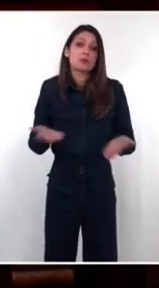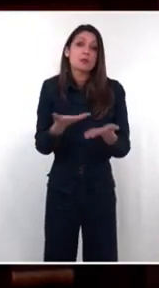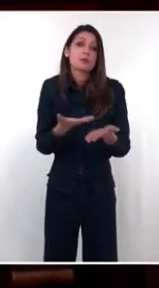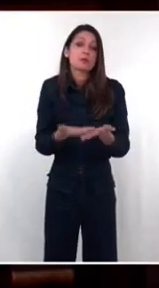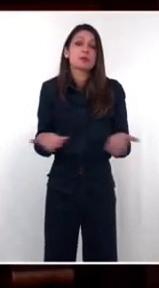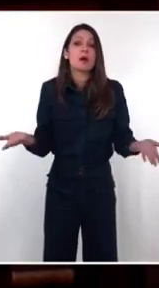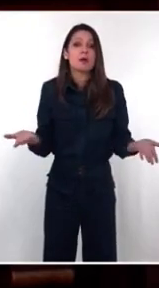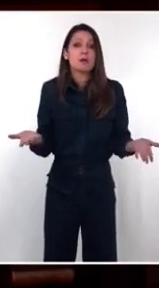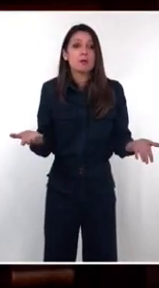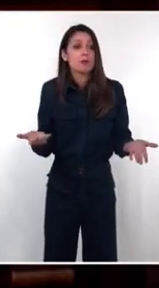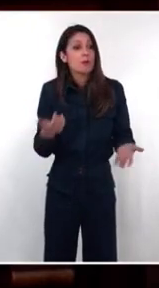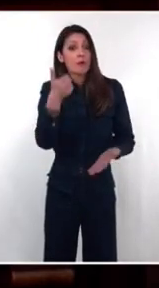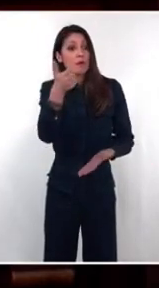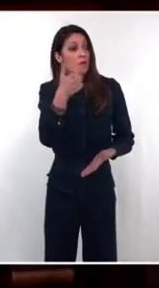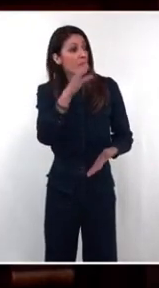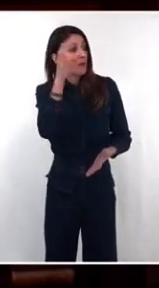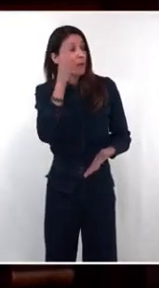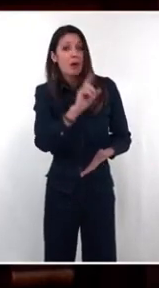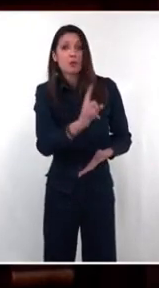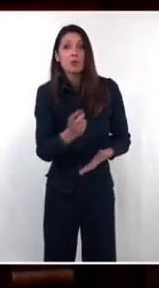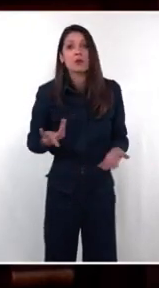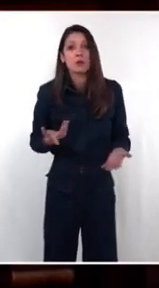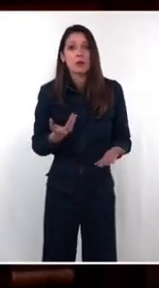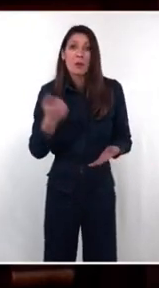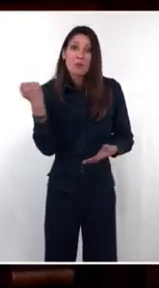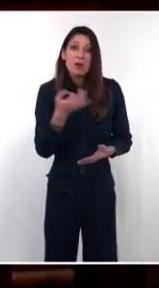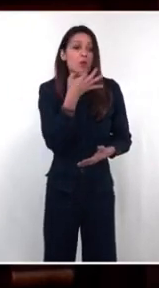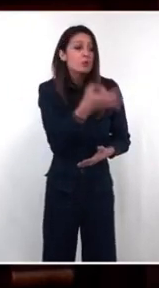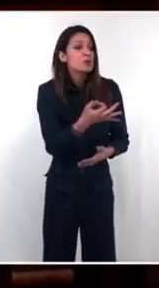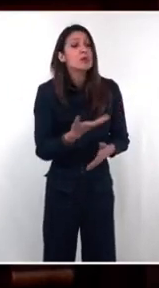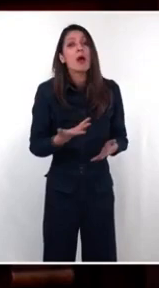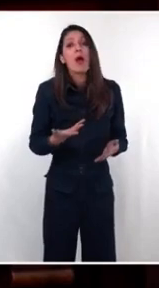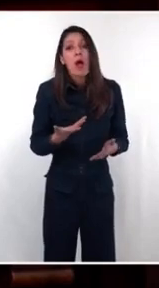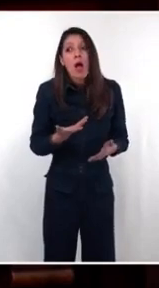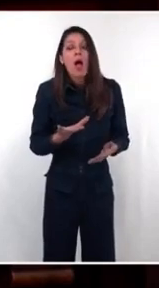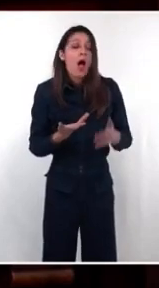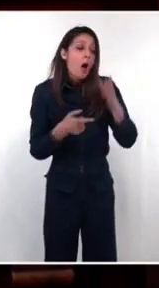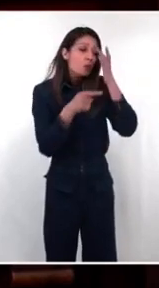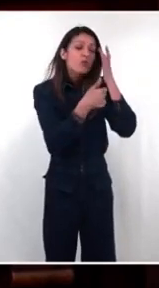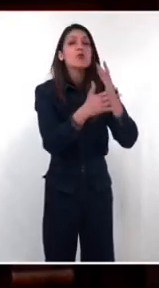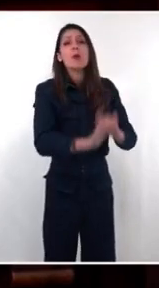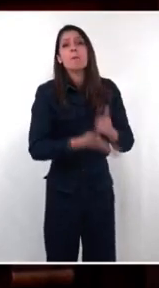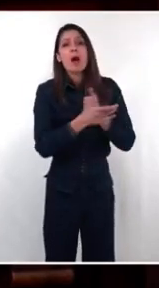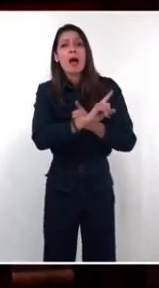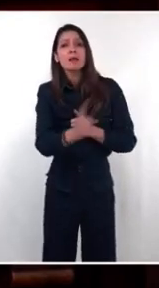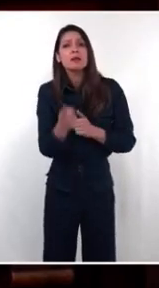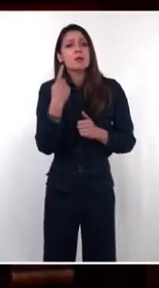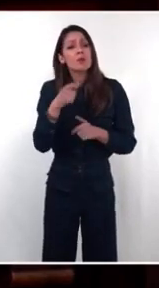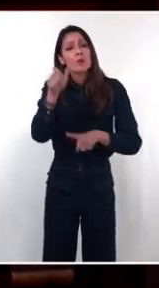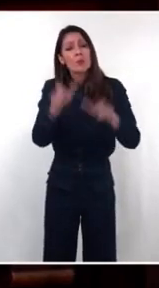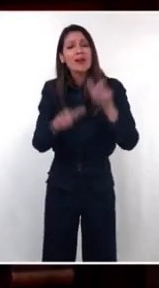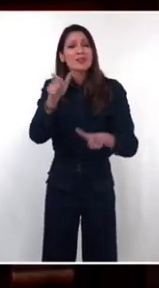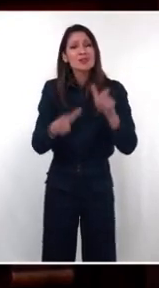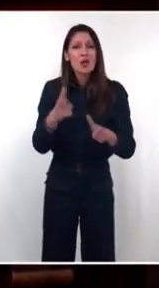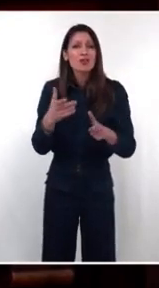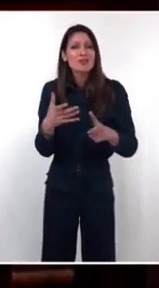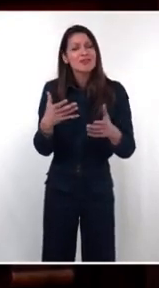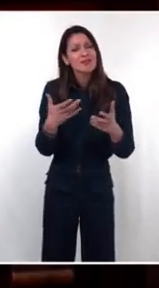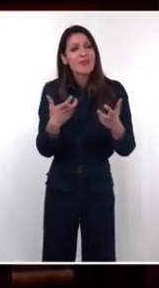Vous ne les avez pas entendus, pire, vous leur avez dit, mais vous ne nous avez pas aidé à faire communiquer, à faire participer les gens sur